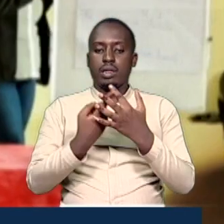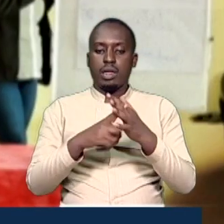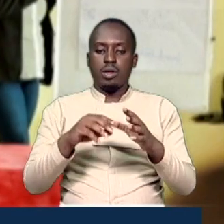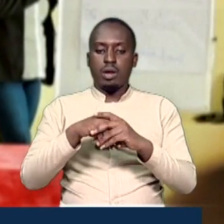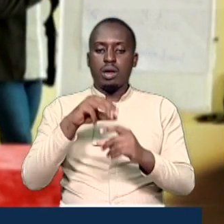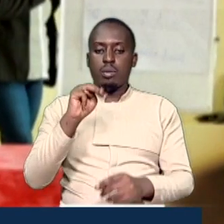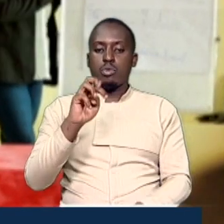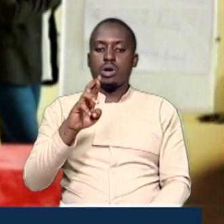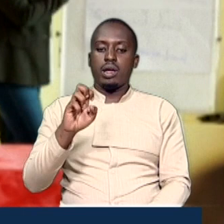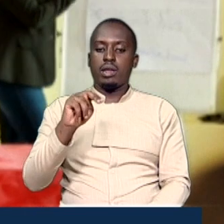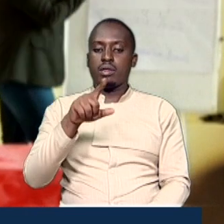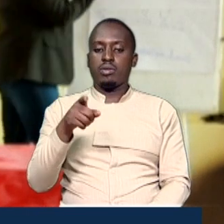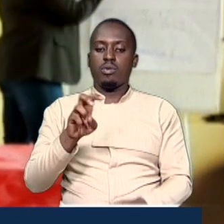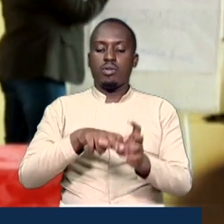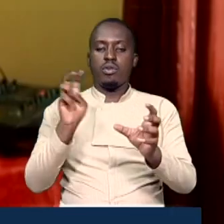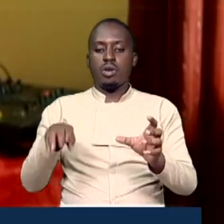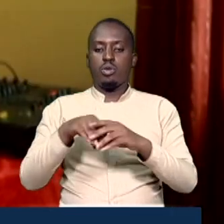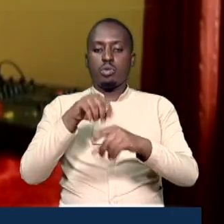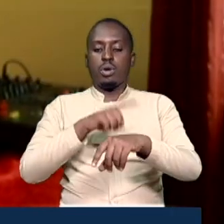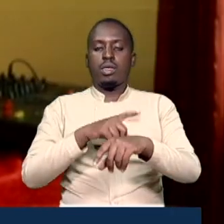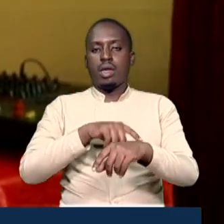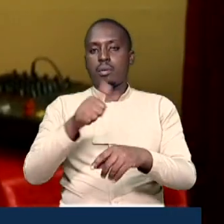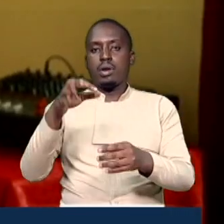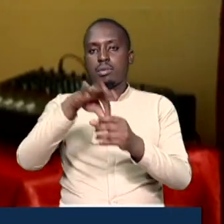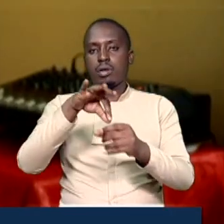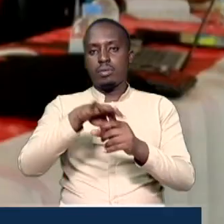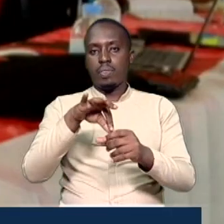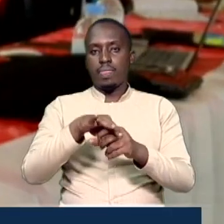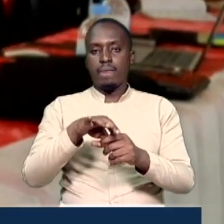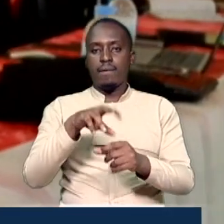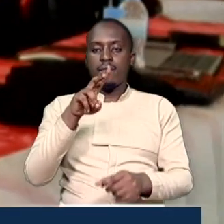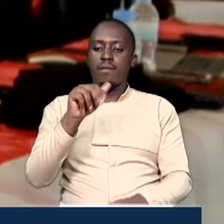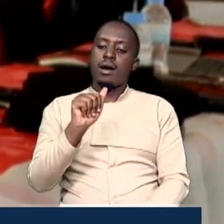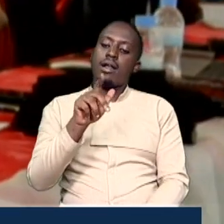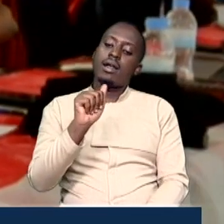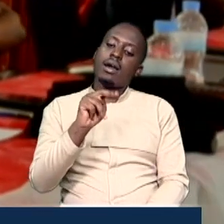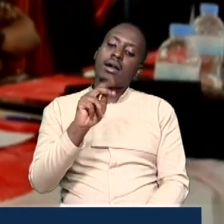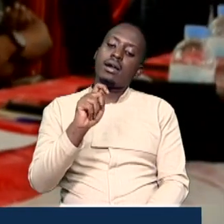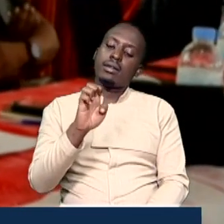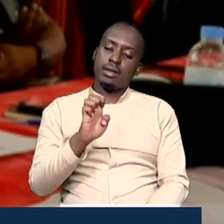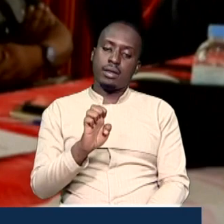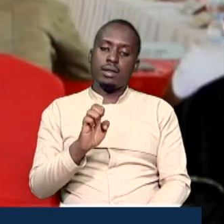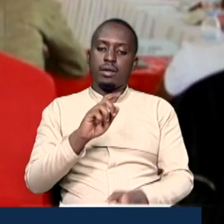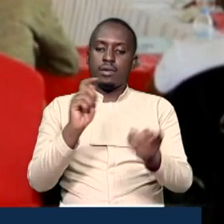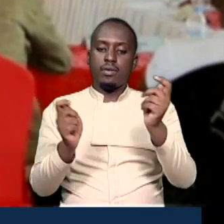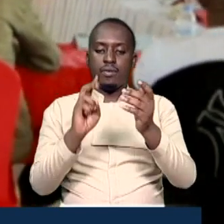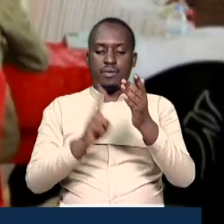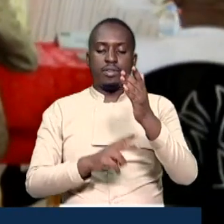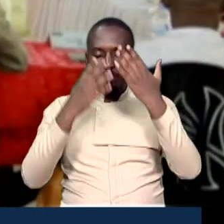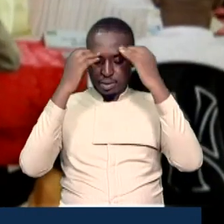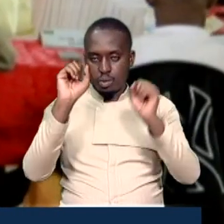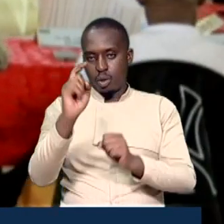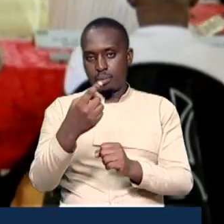Murenzi Abdallah weguye kuri uyu mwanya. Abandi batowe ni Bigango Valentin watorewe kuba vice president wa mbere